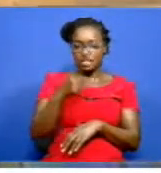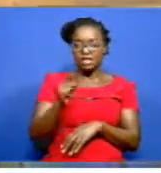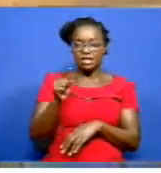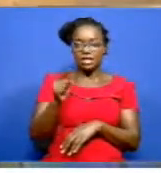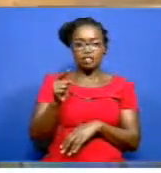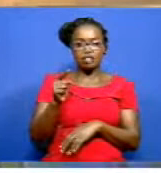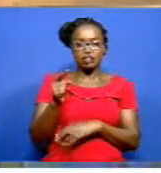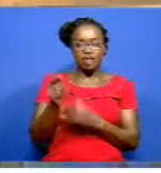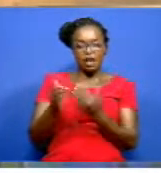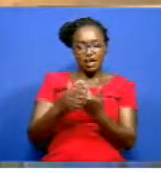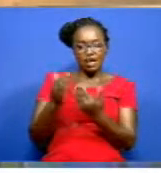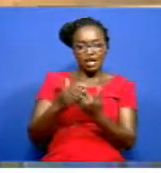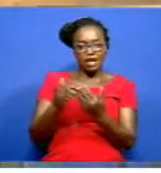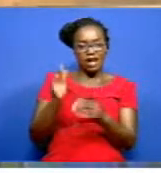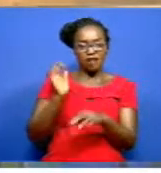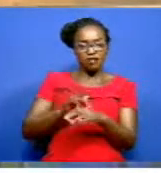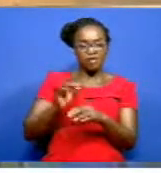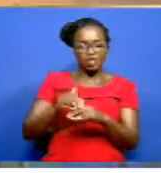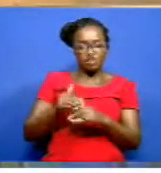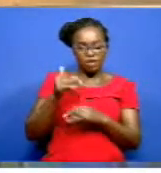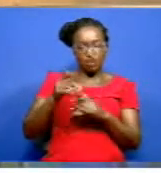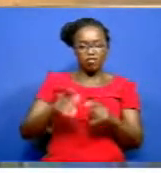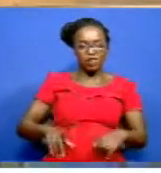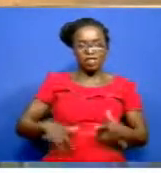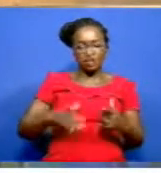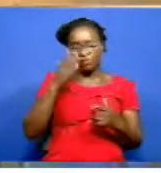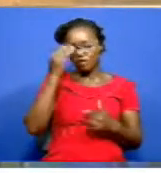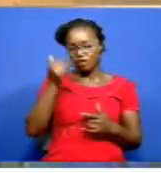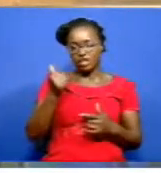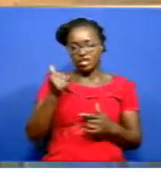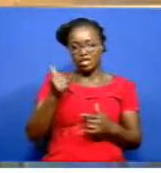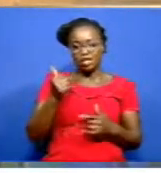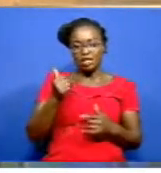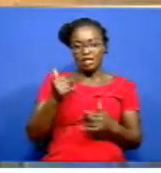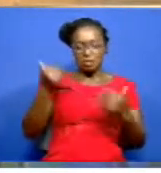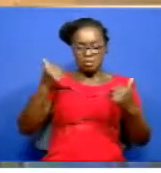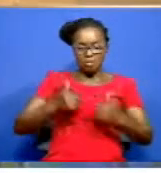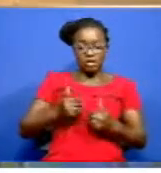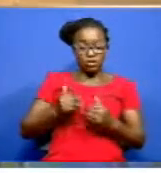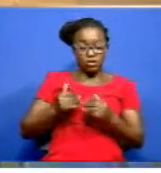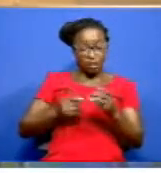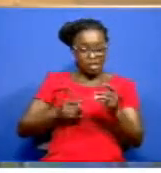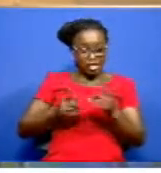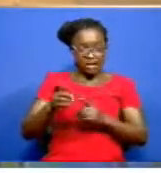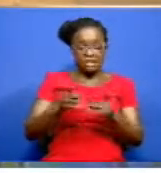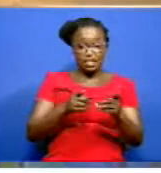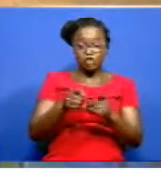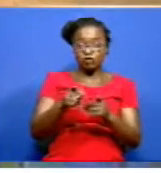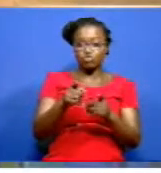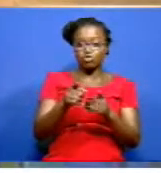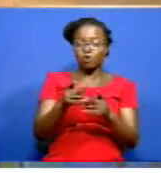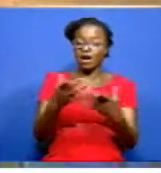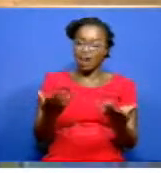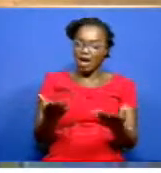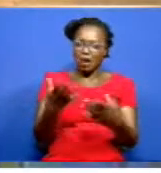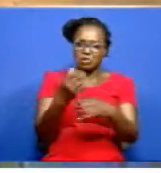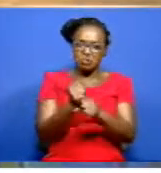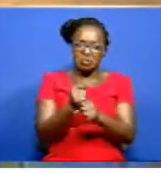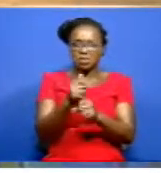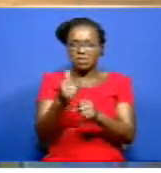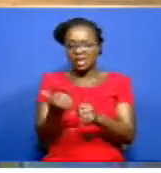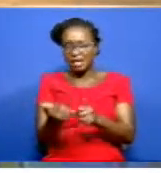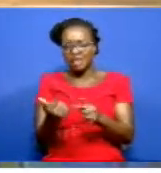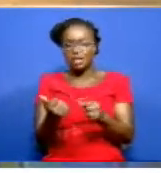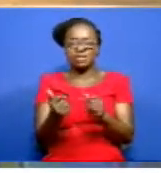your afterlife. Kwa sababu hauna mtu wa kukuonesha hivi ndio unafaa ku-associate na watu wengine,